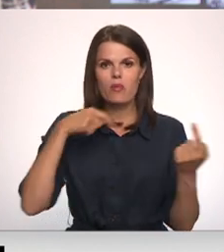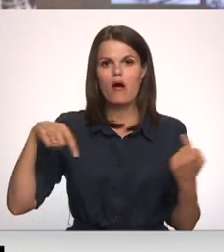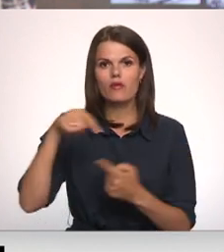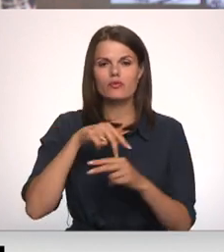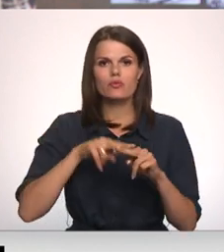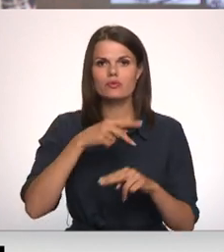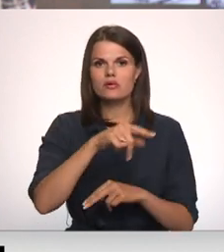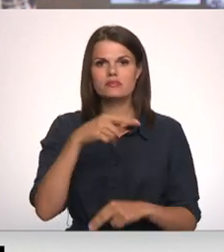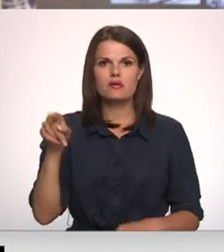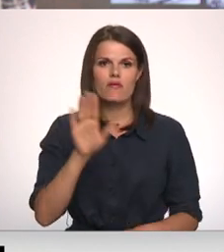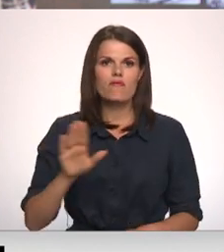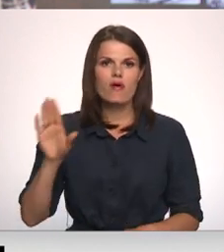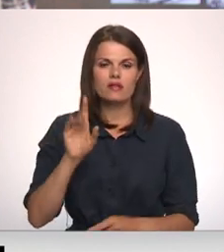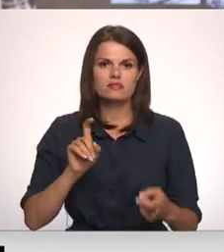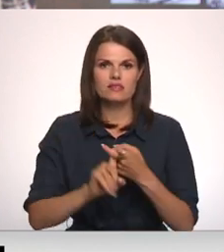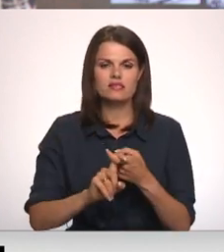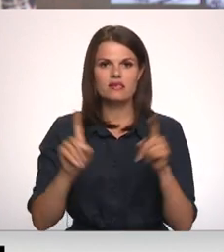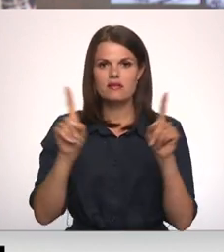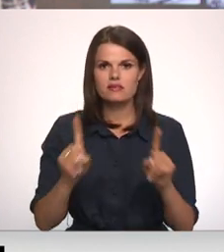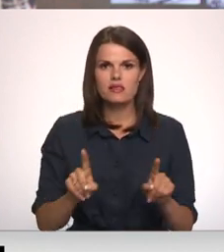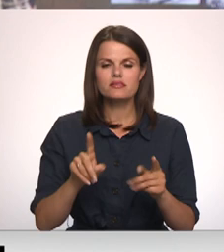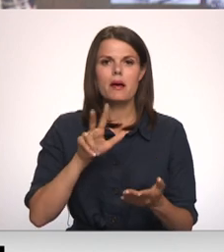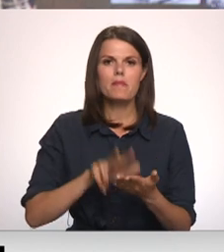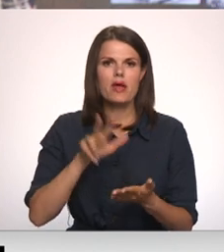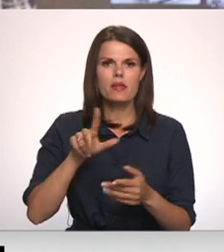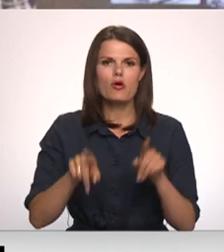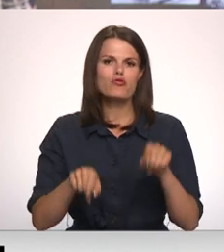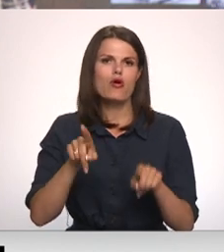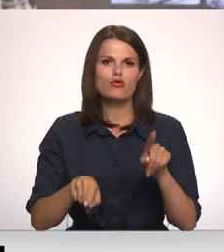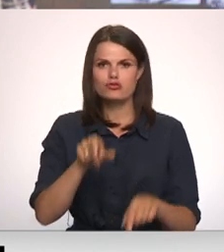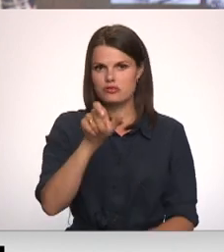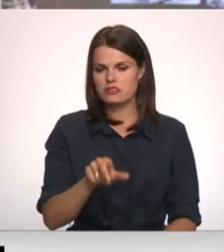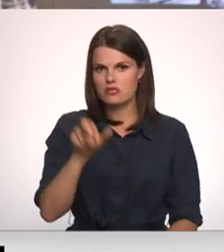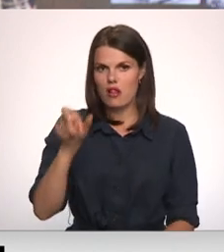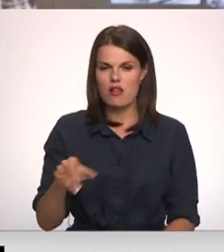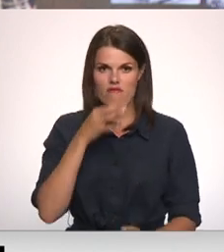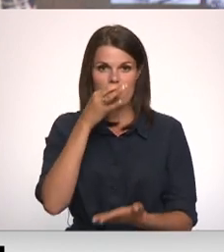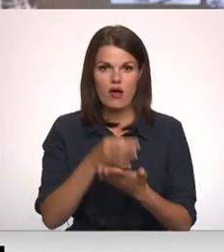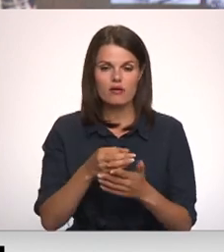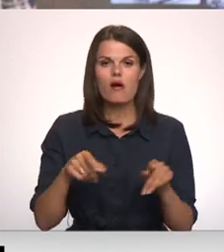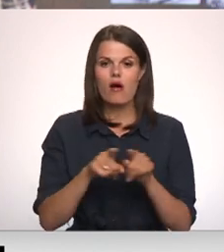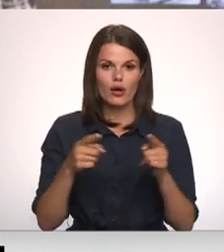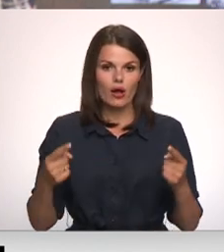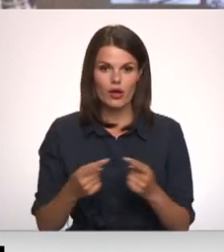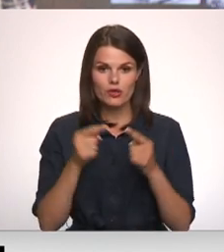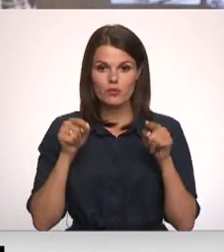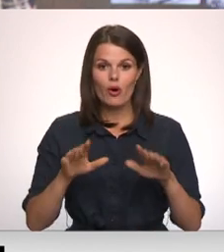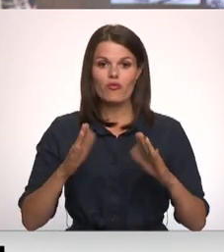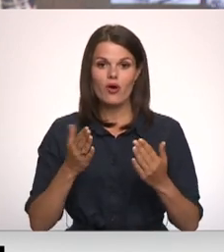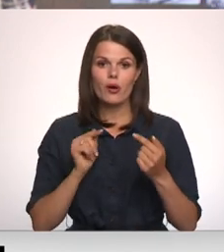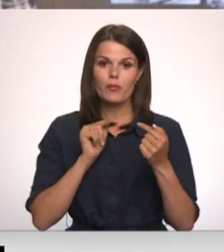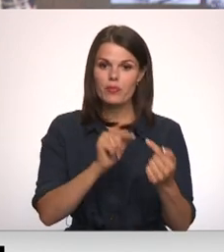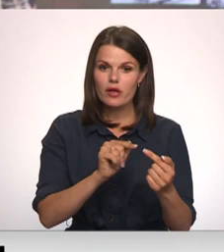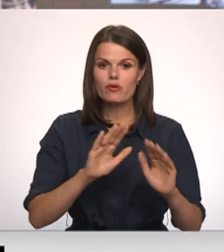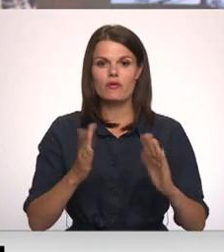valsts saistītas lietas pieņēma daži cilvēki. Un tā tas bija arī attiecībā uz to, vai pretoties vai